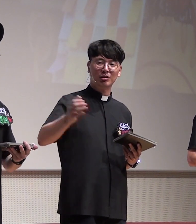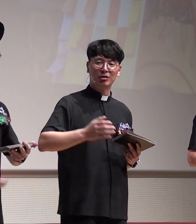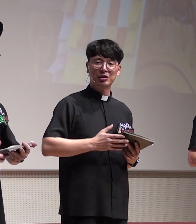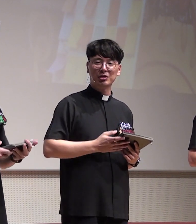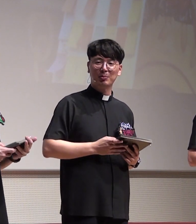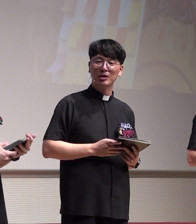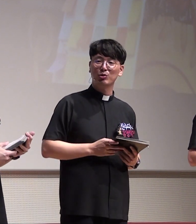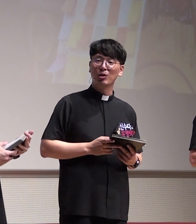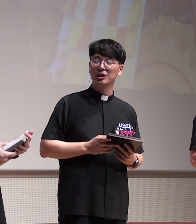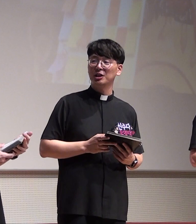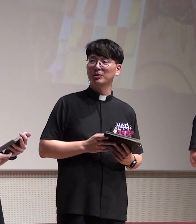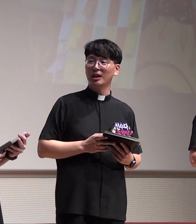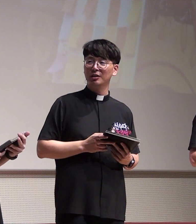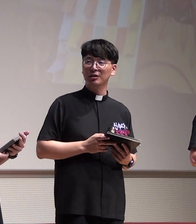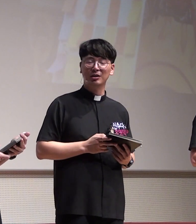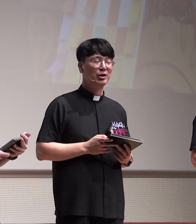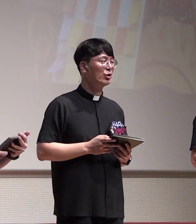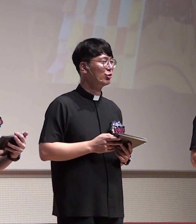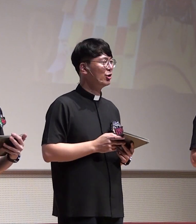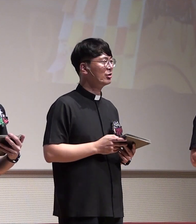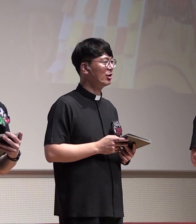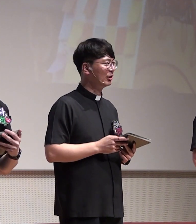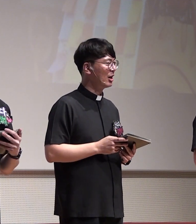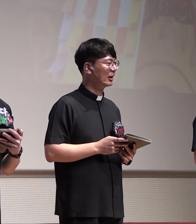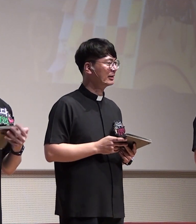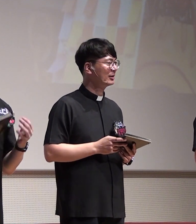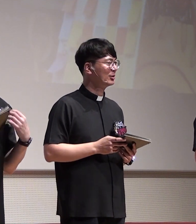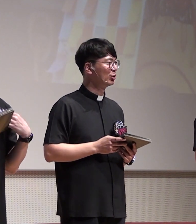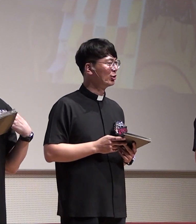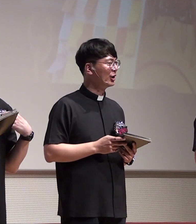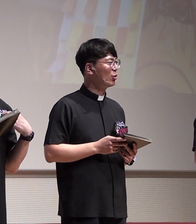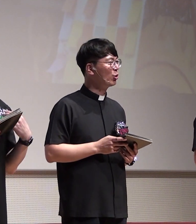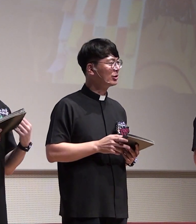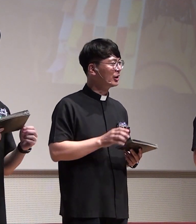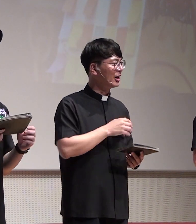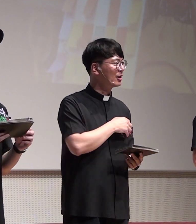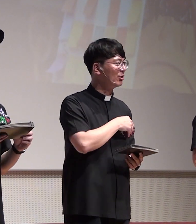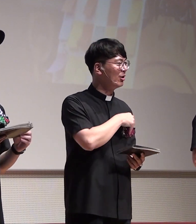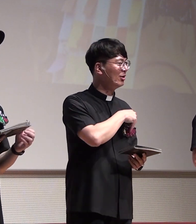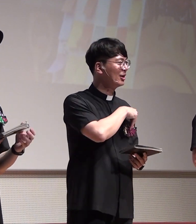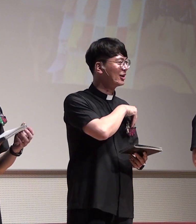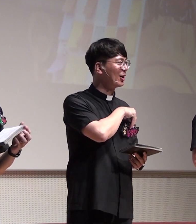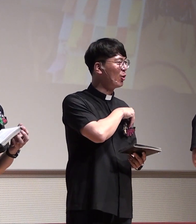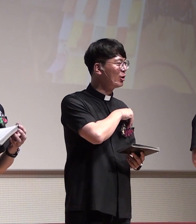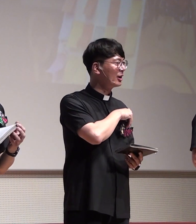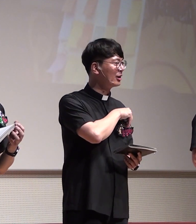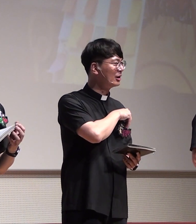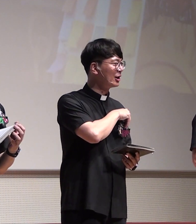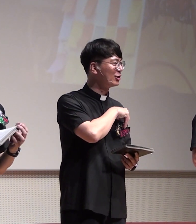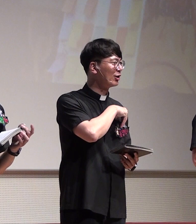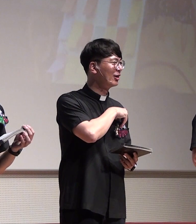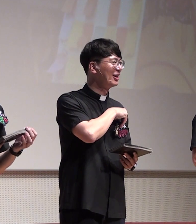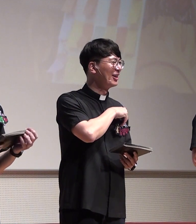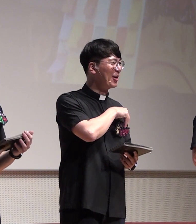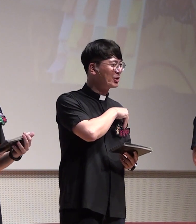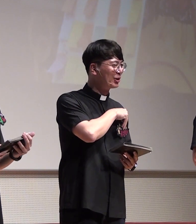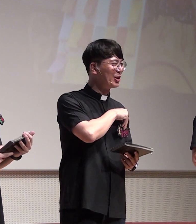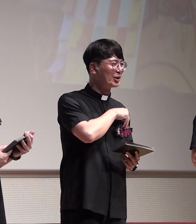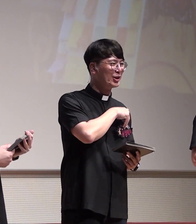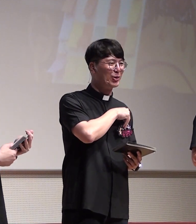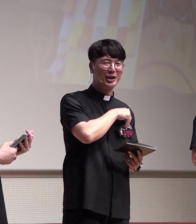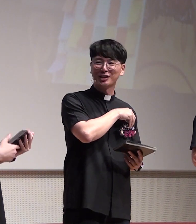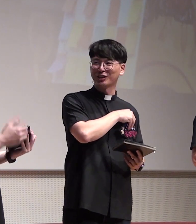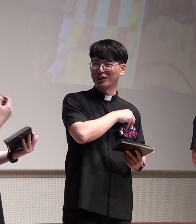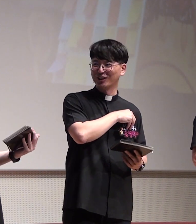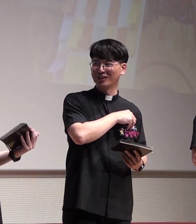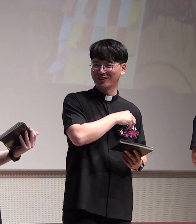나오는 2018년 6월 24일은 네. 수영성당 네. 네. 분들이 곡성에 가서 예, 곡을 했다는 그날이죠. 네. 엄청